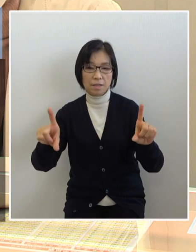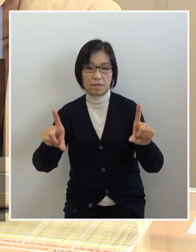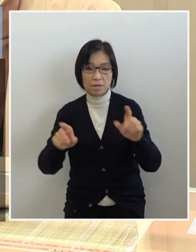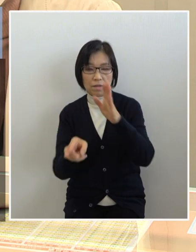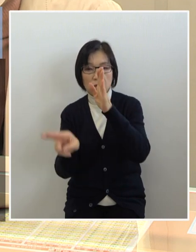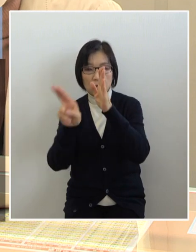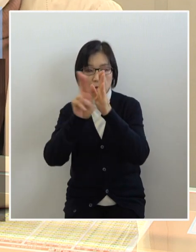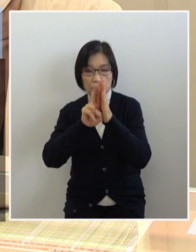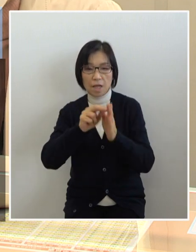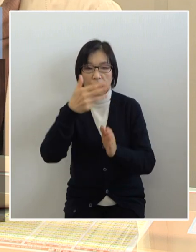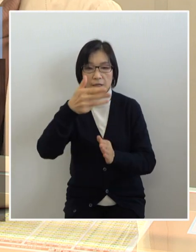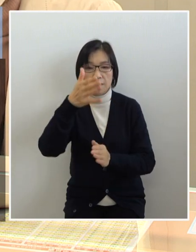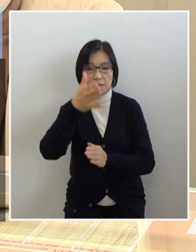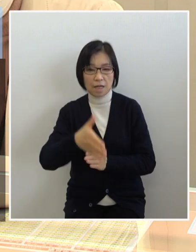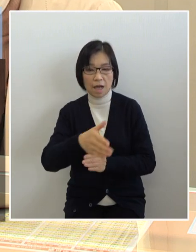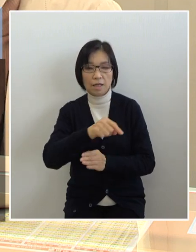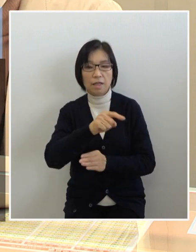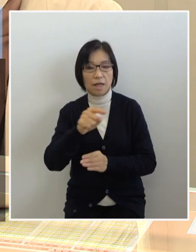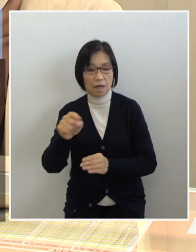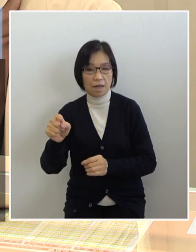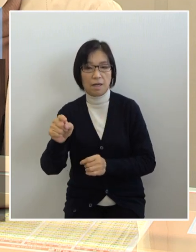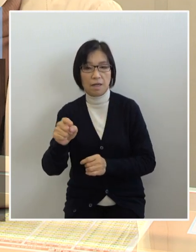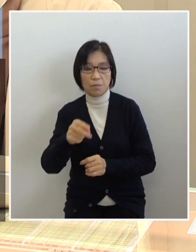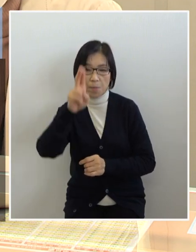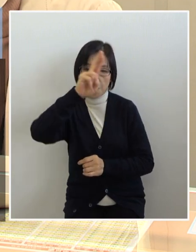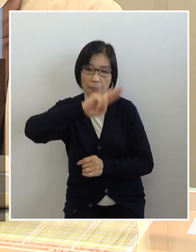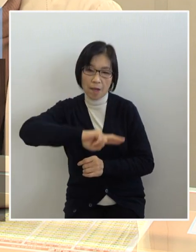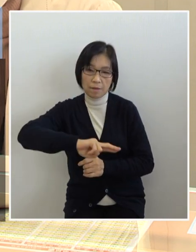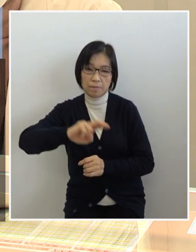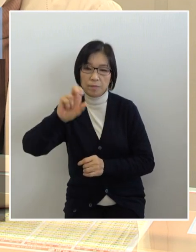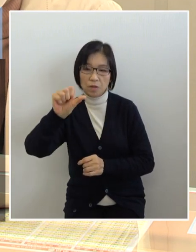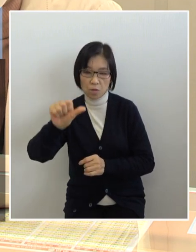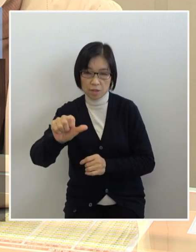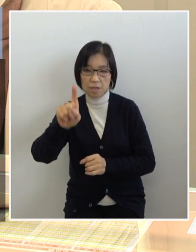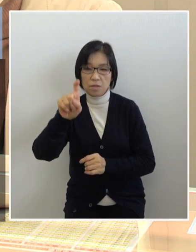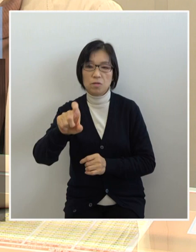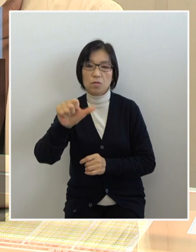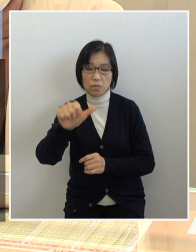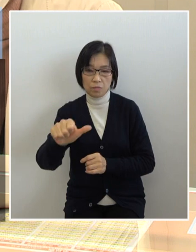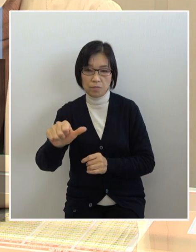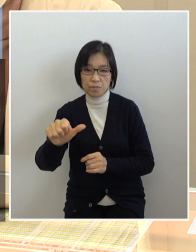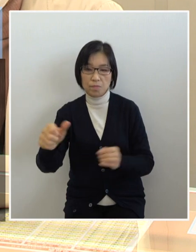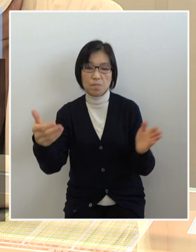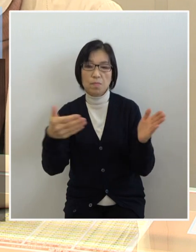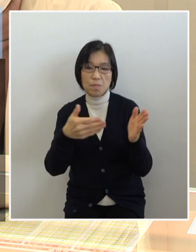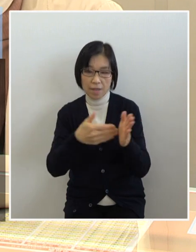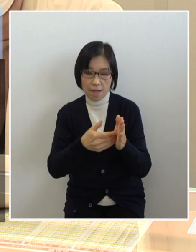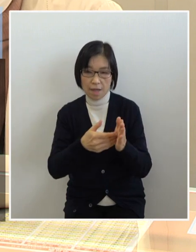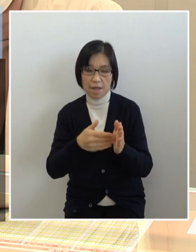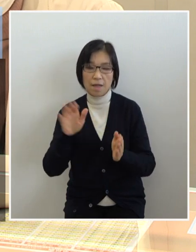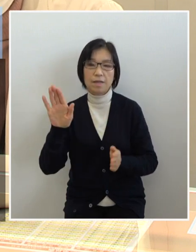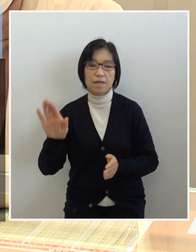午前8時30分から午後5時15分までです。